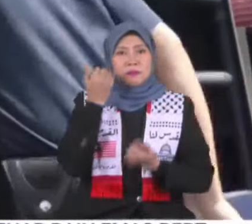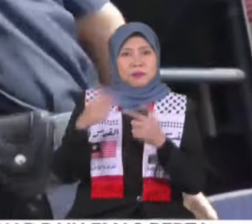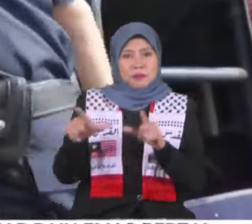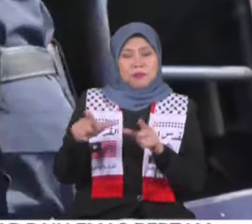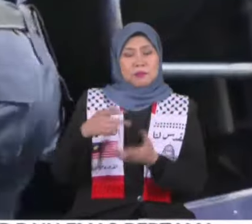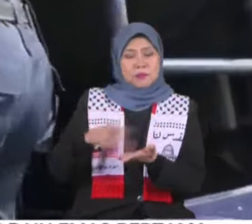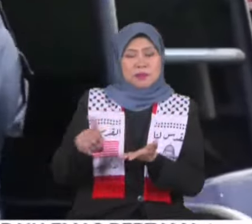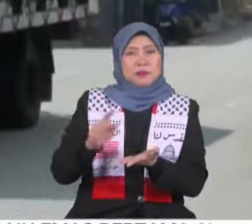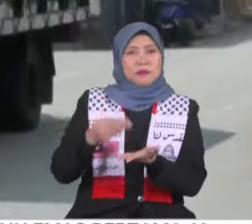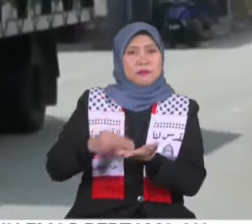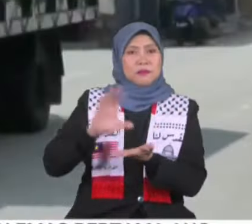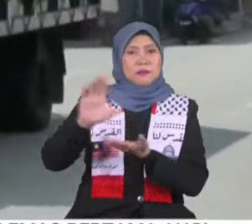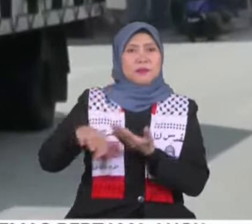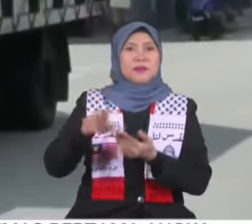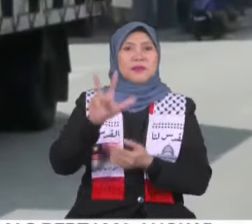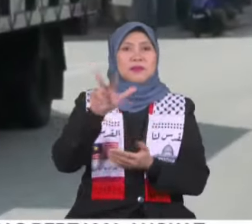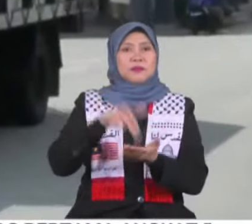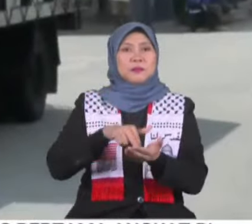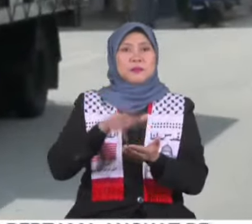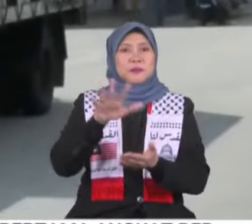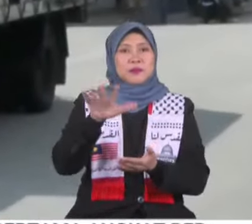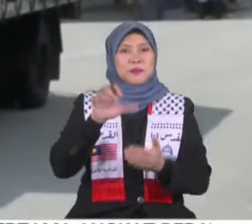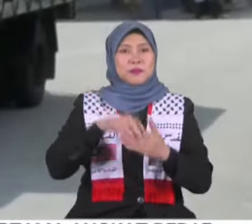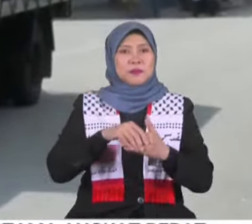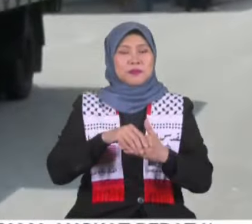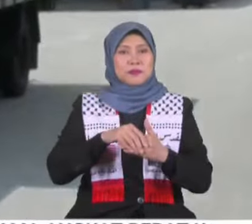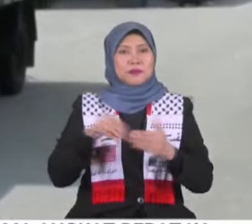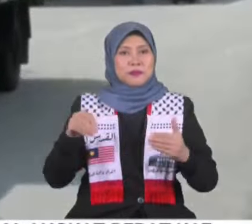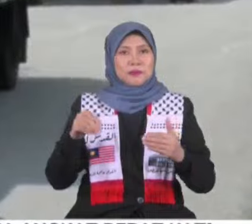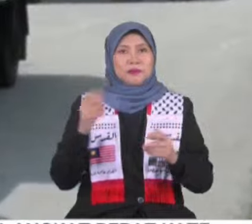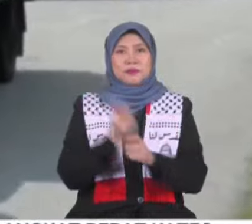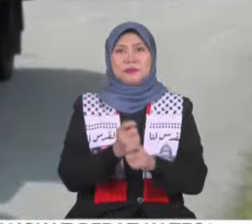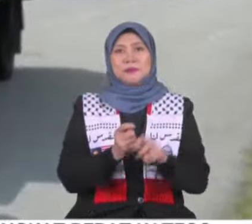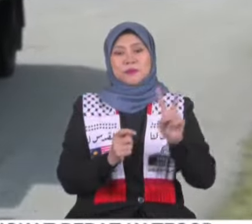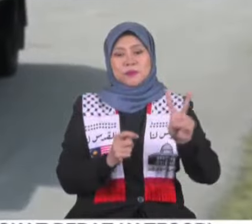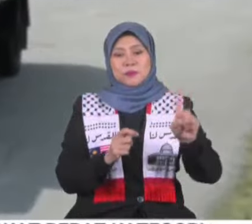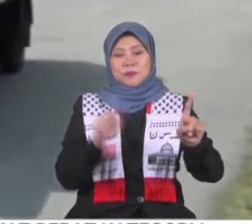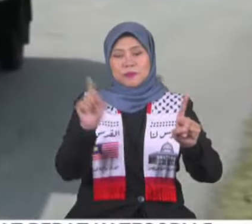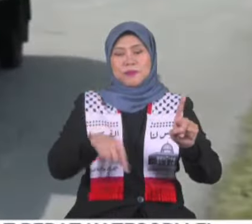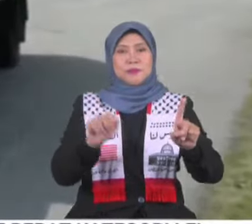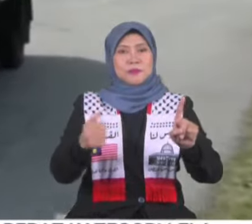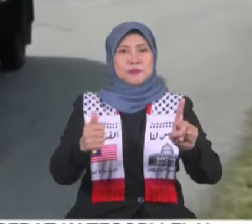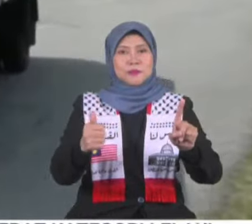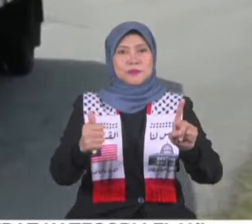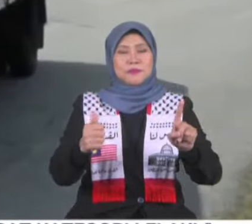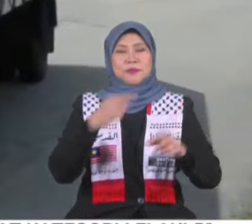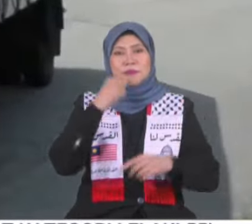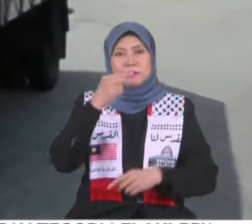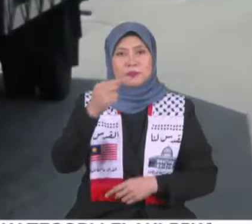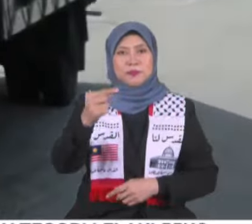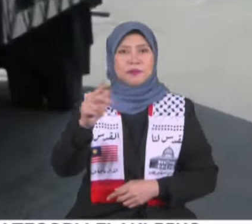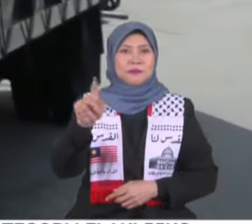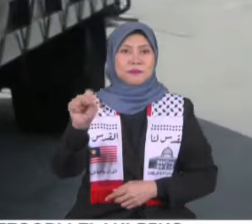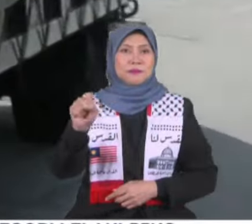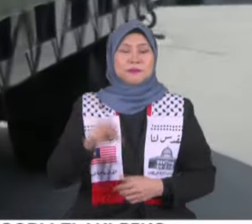tertuduh diikat jamin RM3,500 dan menetapkan 21 Oktober depan sebutan